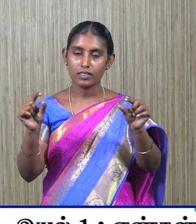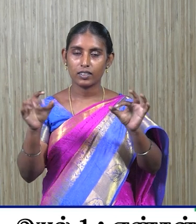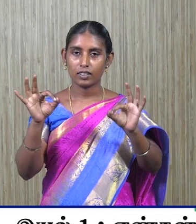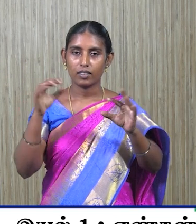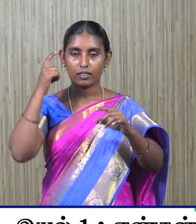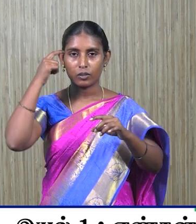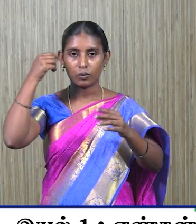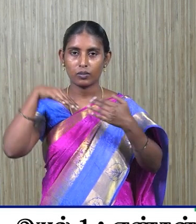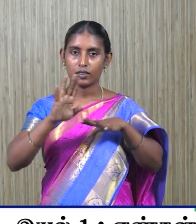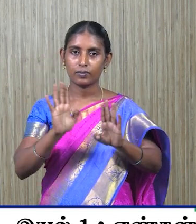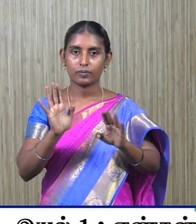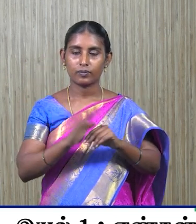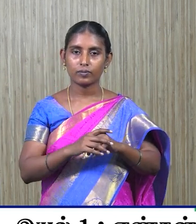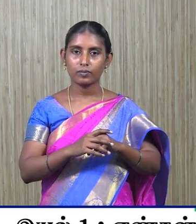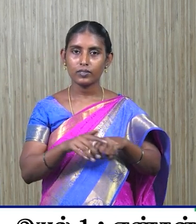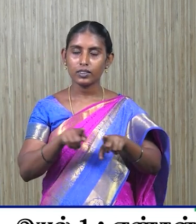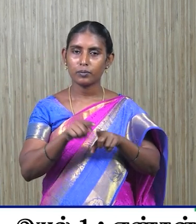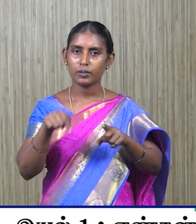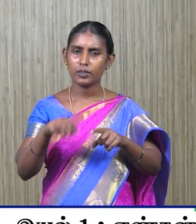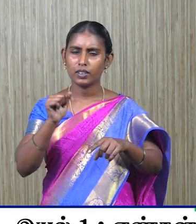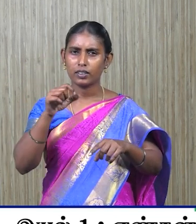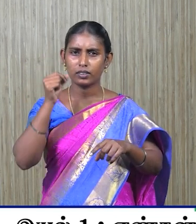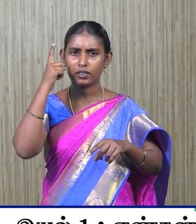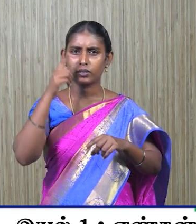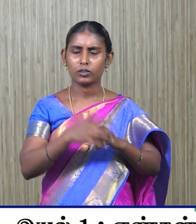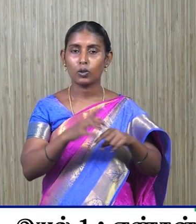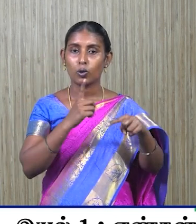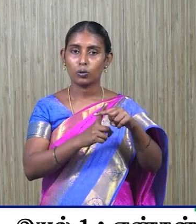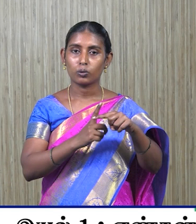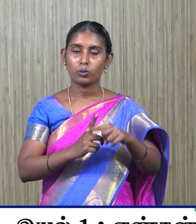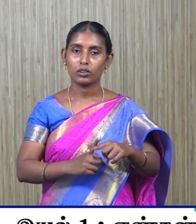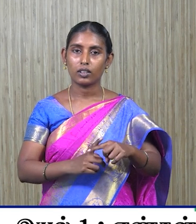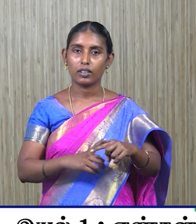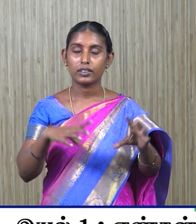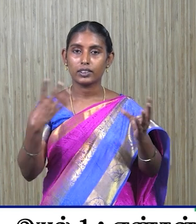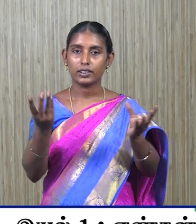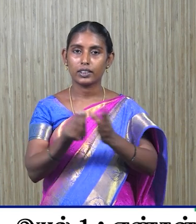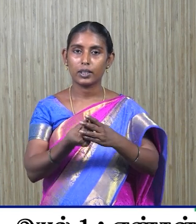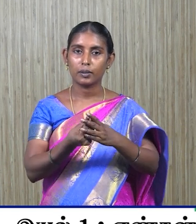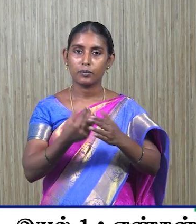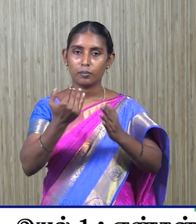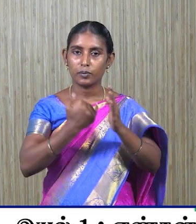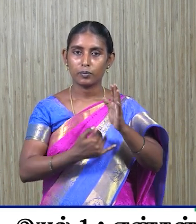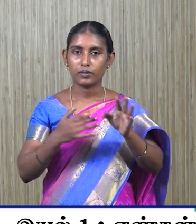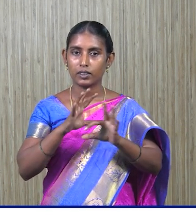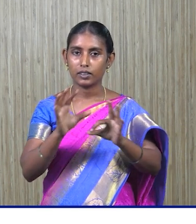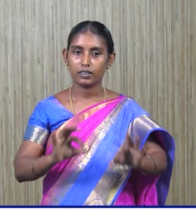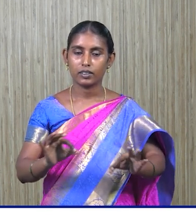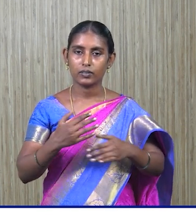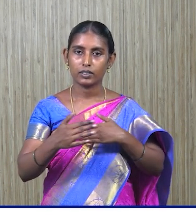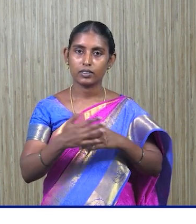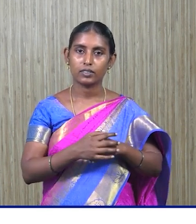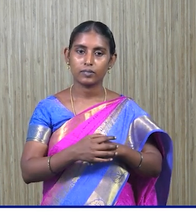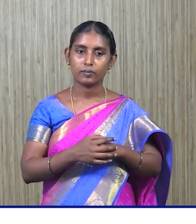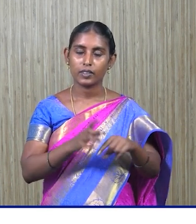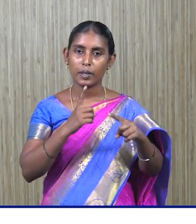தேவையில்லை. அப்போது இதன் மூலமாக நம்ம என்ன தெரிந்து கொள்கின்றோம்? கூட்டலானது சேர்ப்பு பண்பை நிறைவு செய்கிறது. அடுத்து இதே